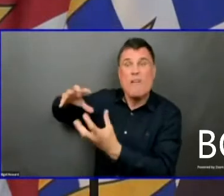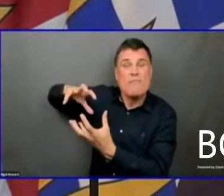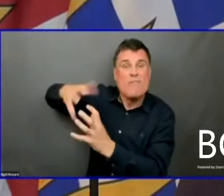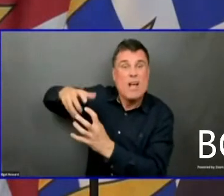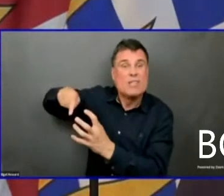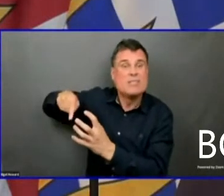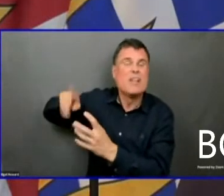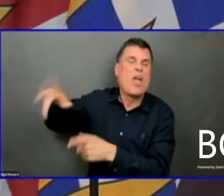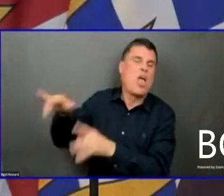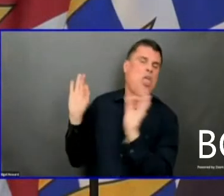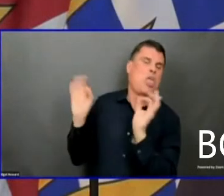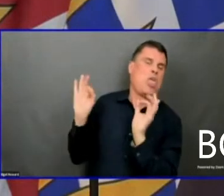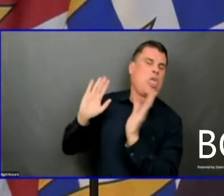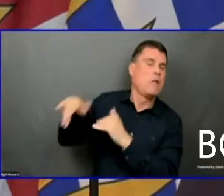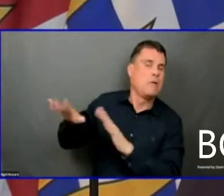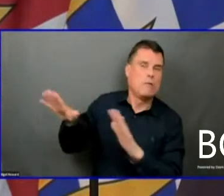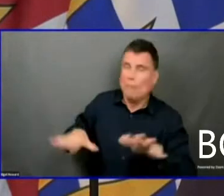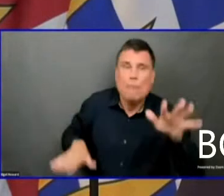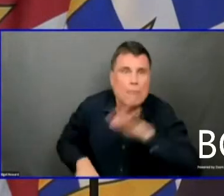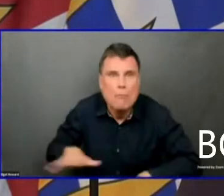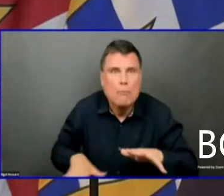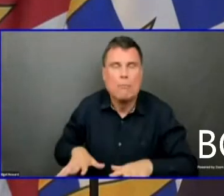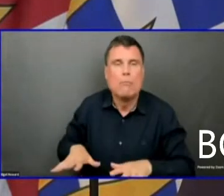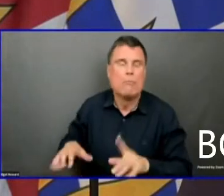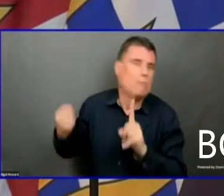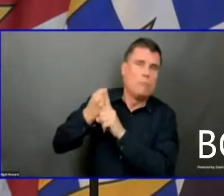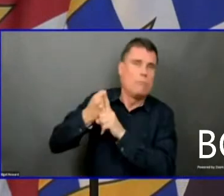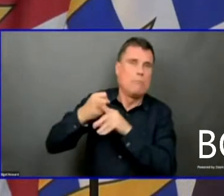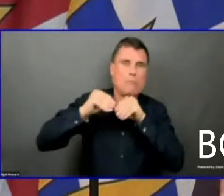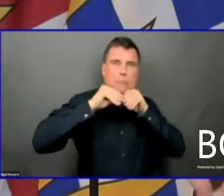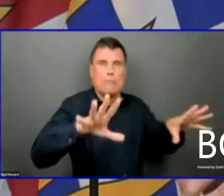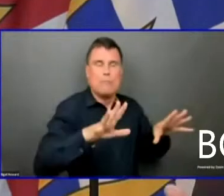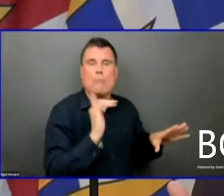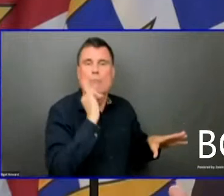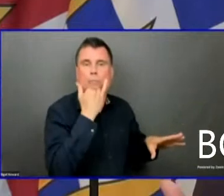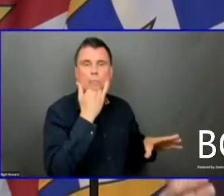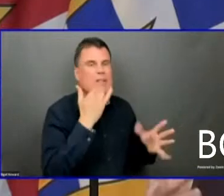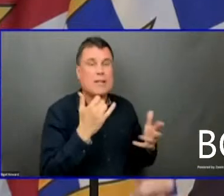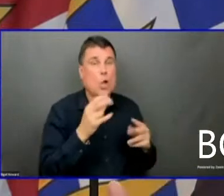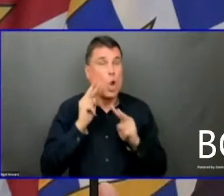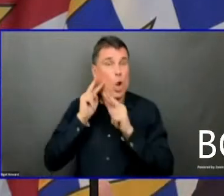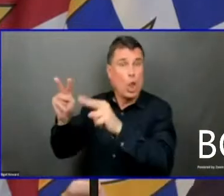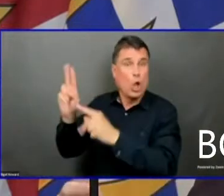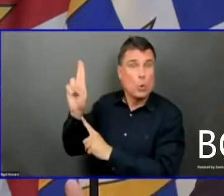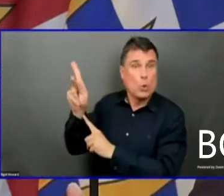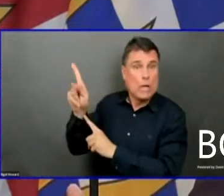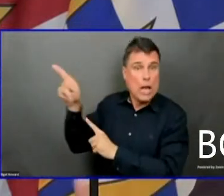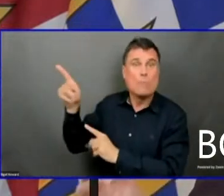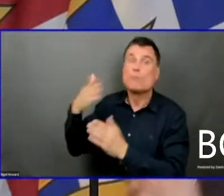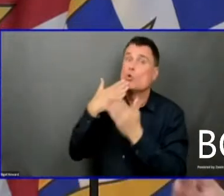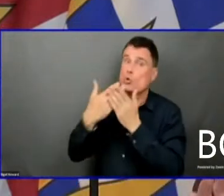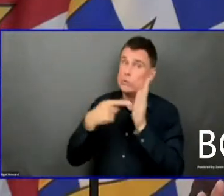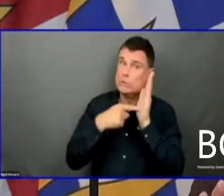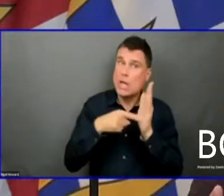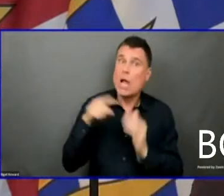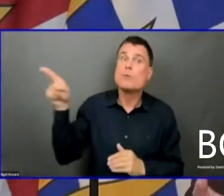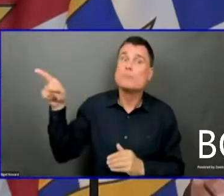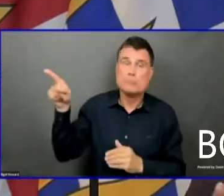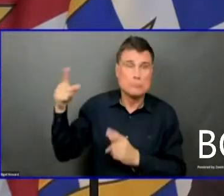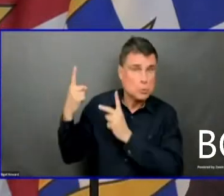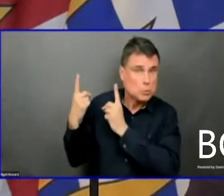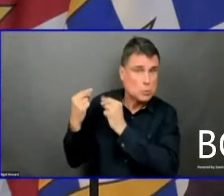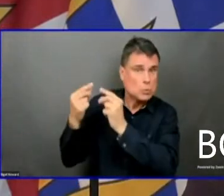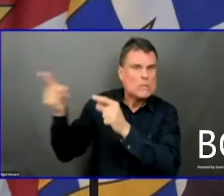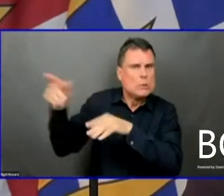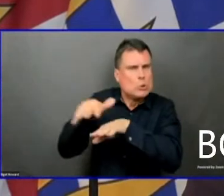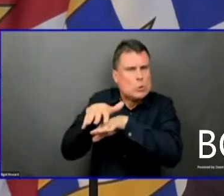所以我也是很美国、英国的情况，我也在密切的观察当中，我看到他